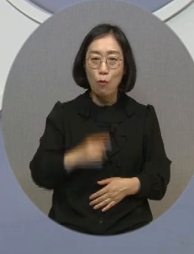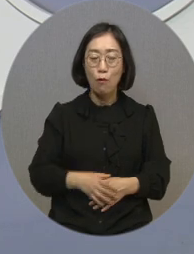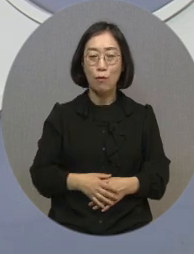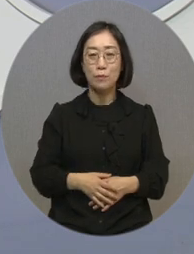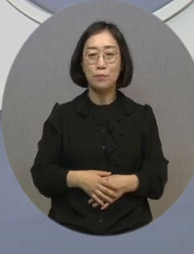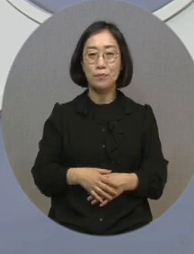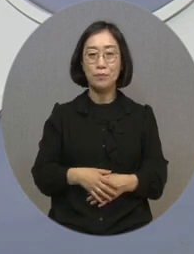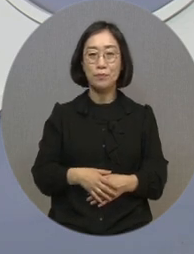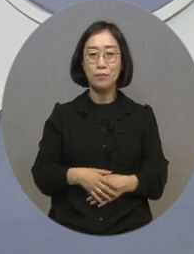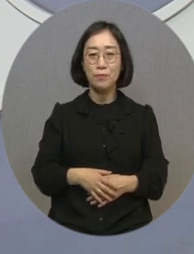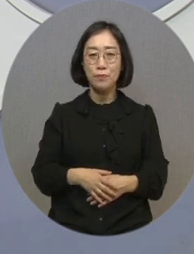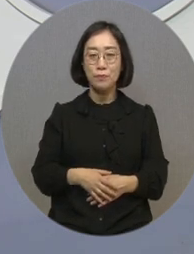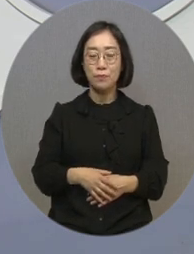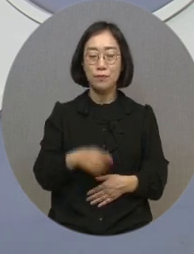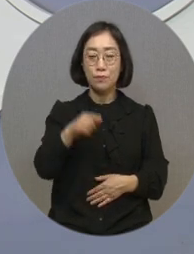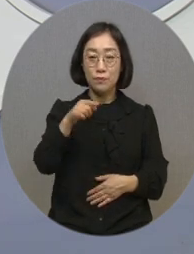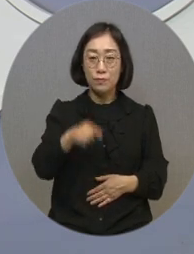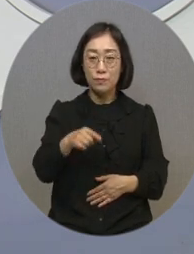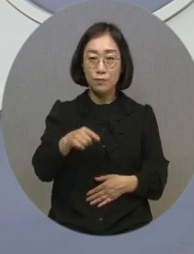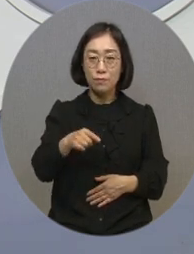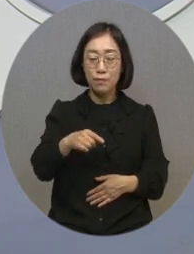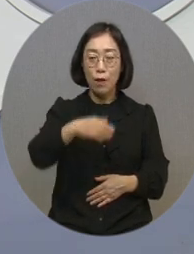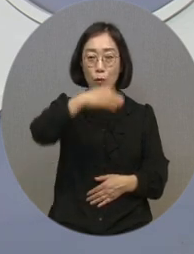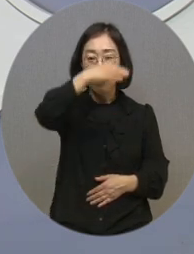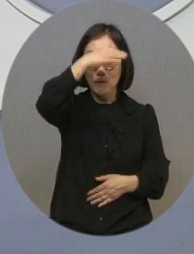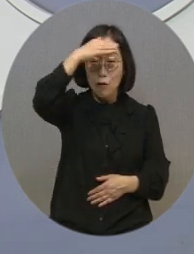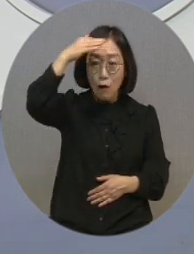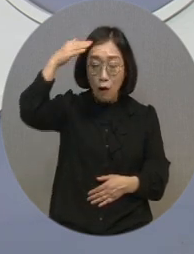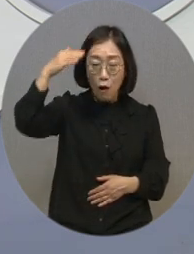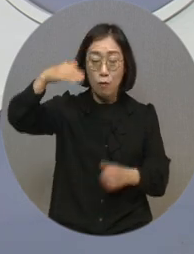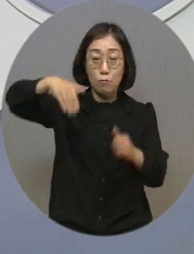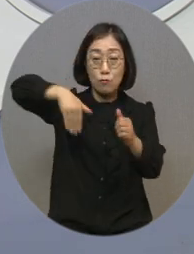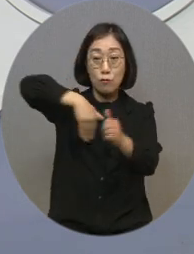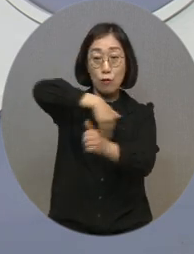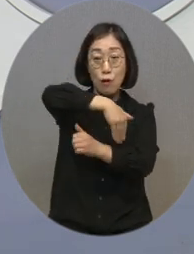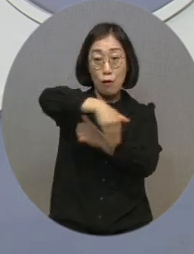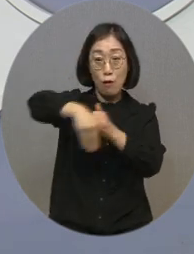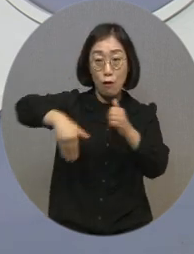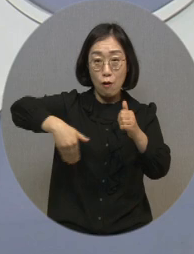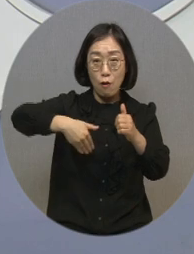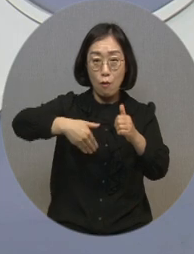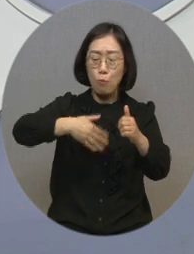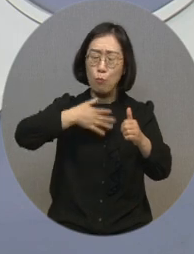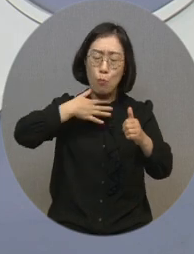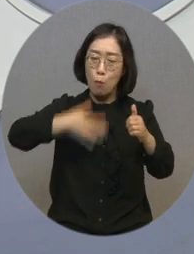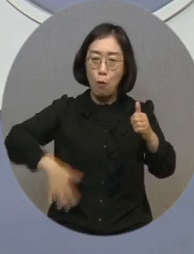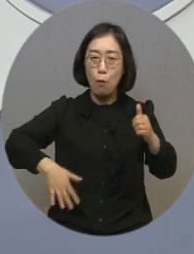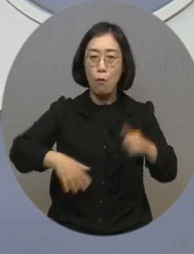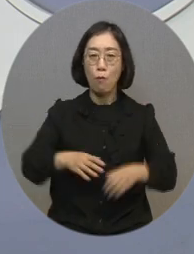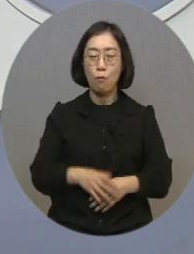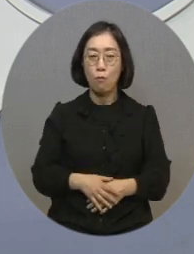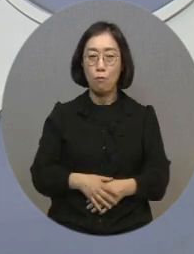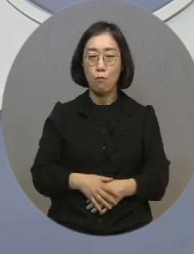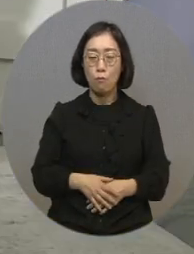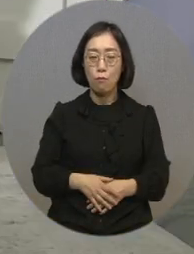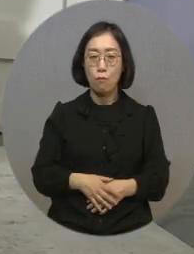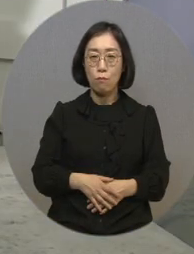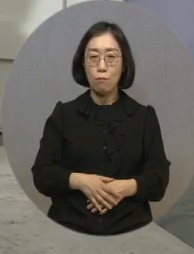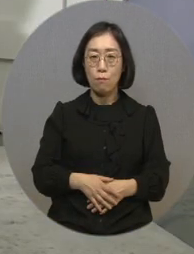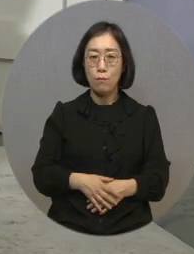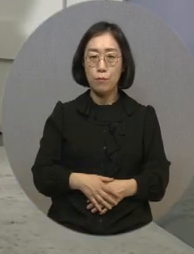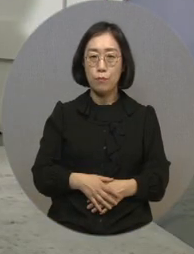자연이라든지 그러한 그 뭐랄까 풍경 이런 거를 이제 경험하지 못했기 때문에 당시에는